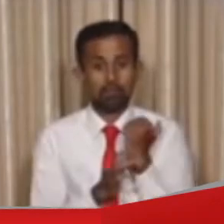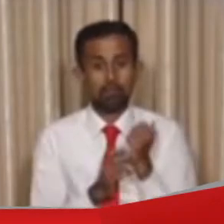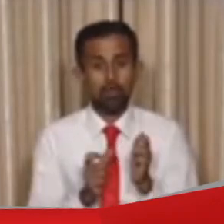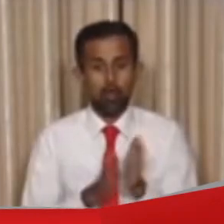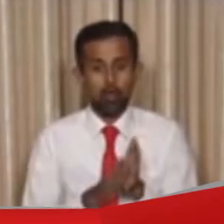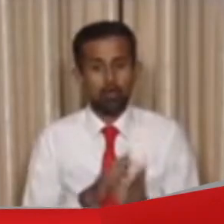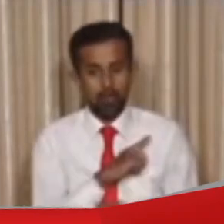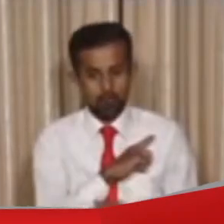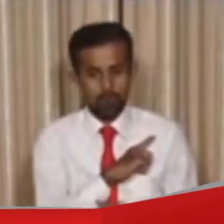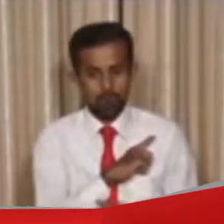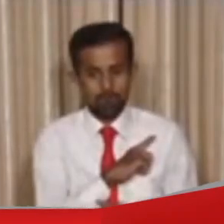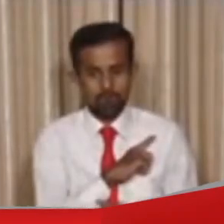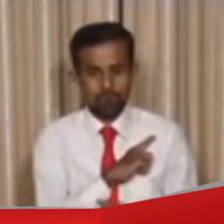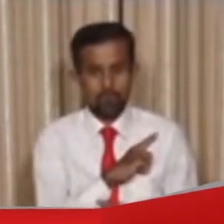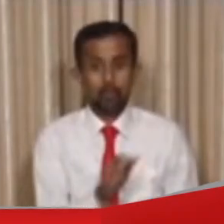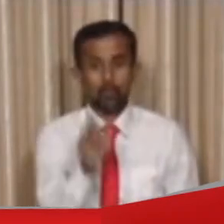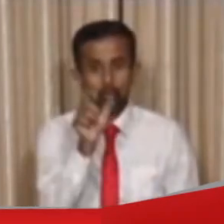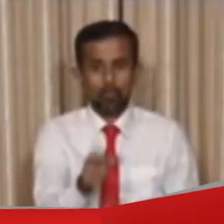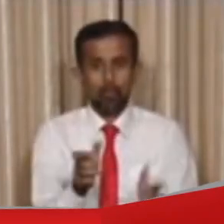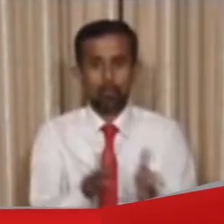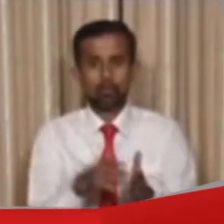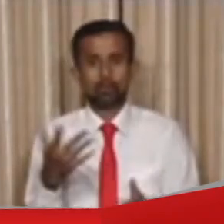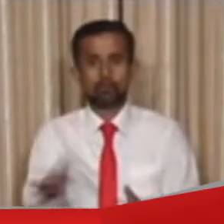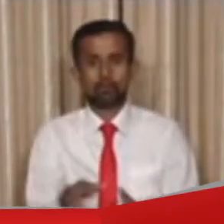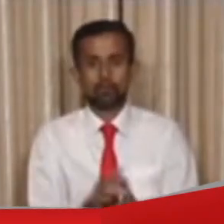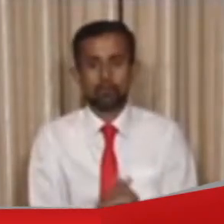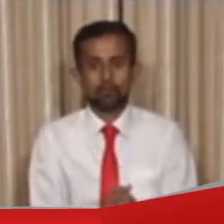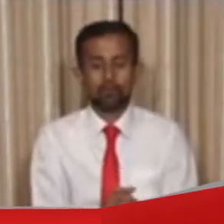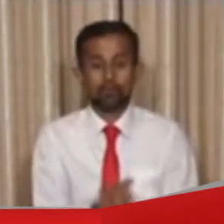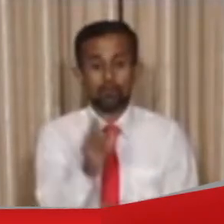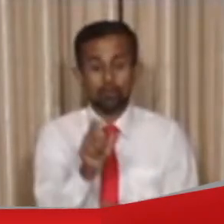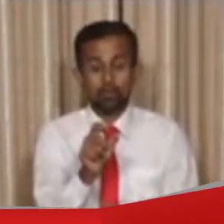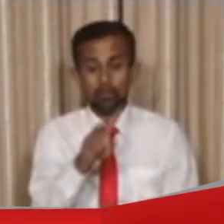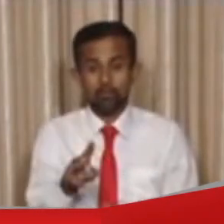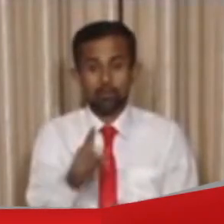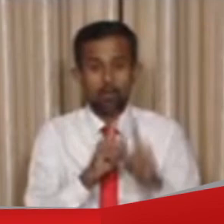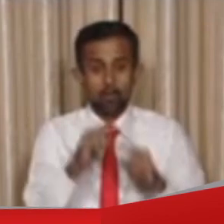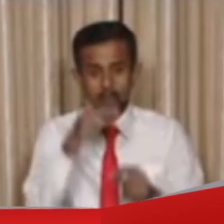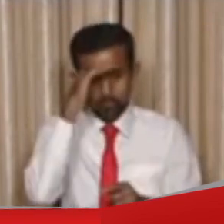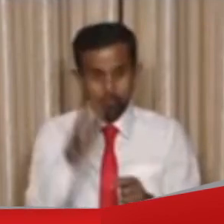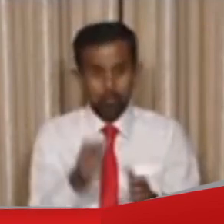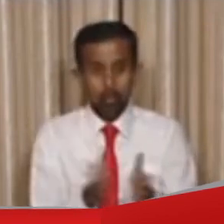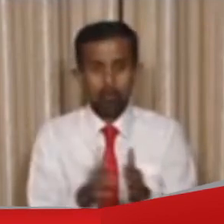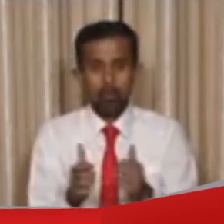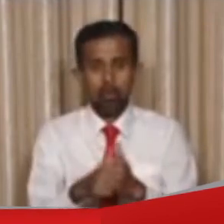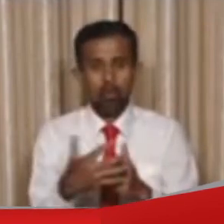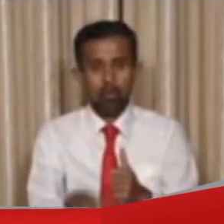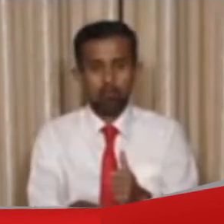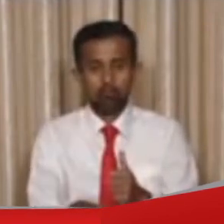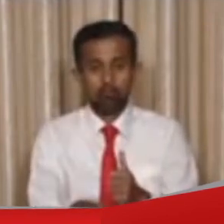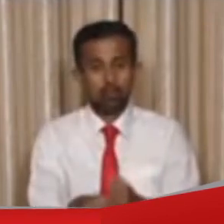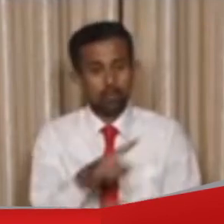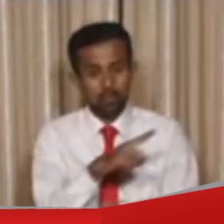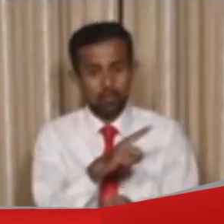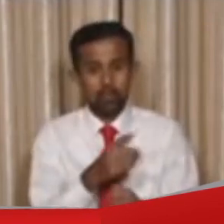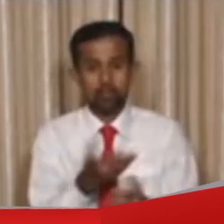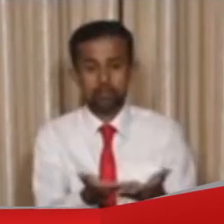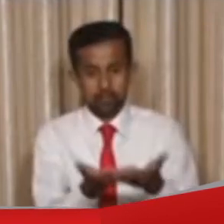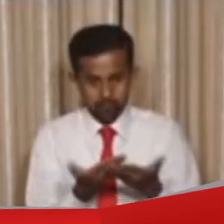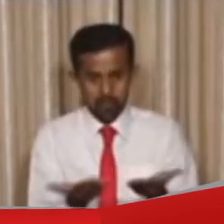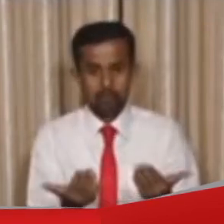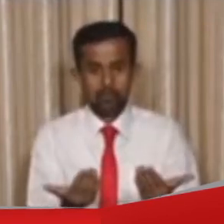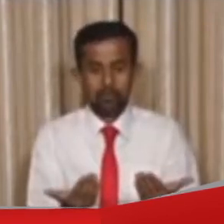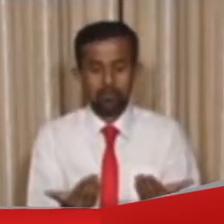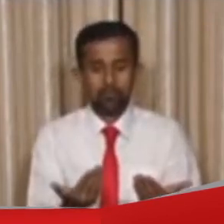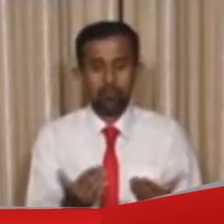තියෙන්නේ. වරප්‍රසාද කමිටුවේ තියෙනවා කොනට? ඔබතුමා කමිටුව පත් කරේ. ඔබතුමා නියෝජ්‍ය කථානායකතුමත් එක්ක කමිටුව පත් කරේ. ඒ නිසා කරුණාකරලා ඒක සභාගත කරන්න අපිට බලා ගන්න